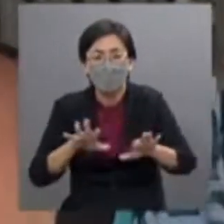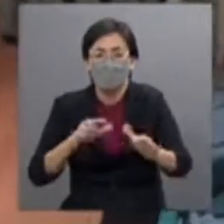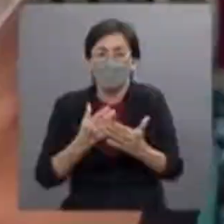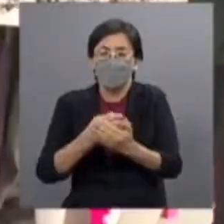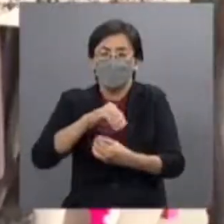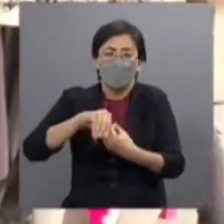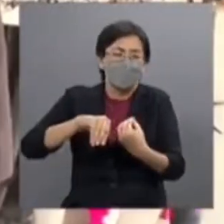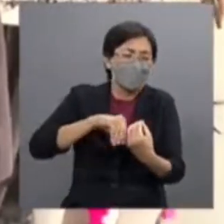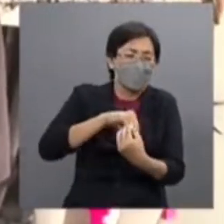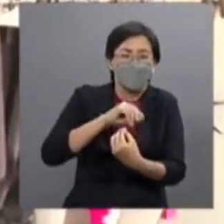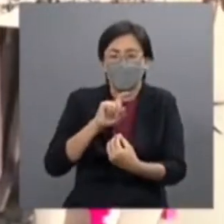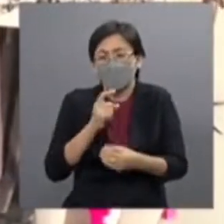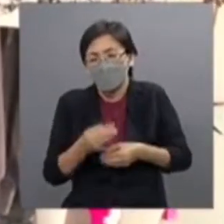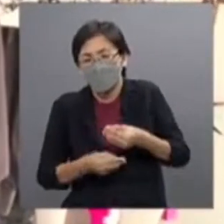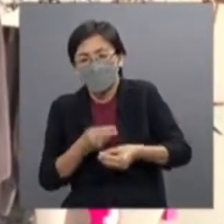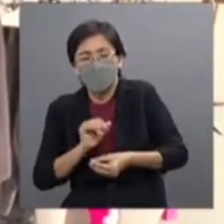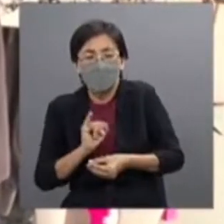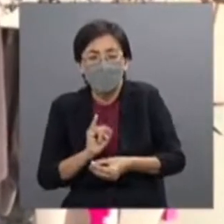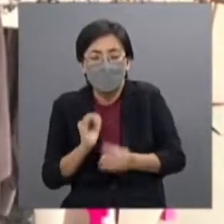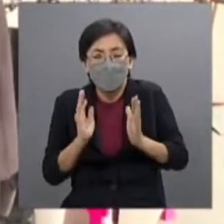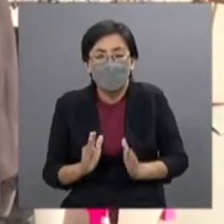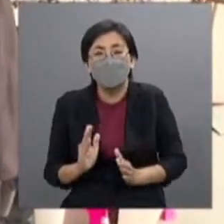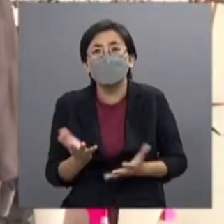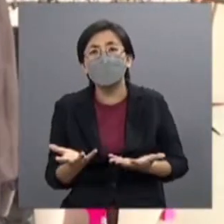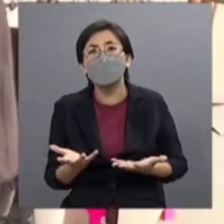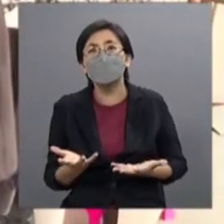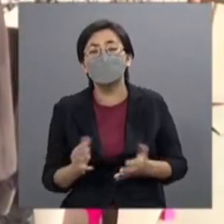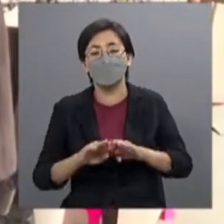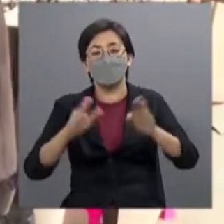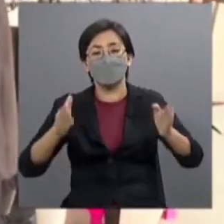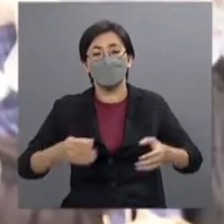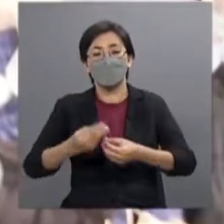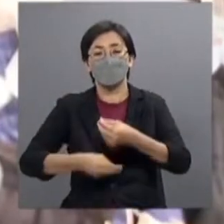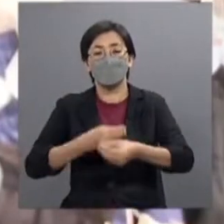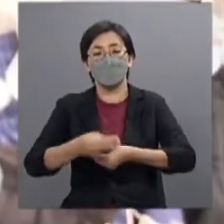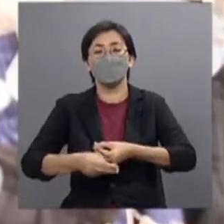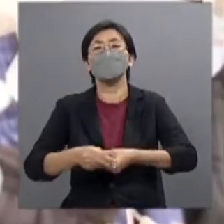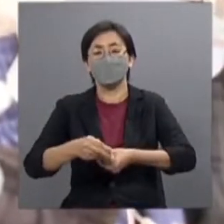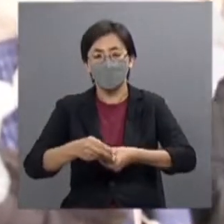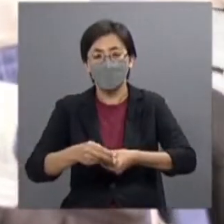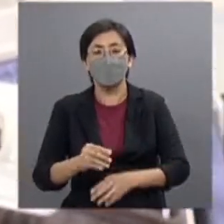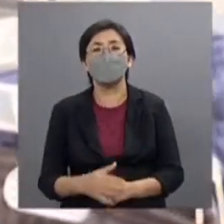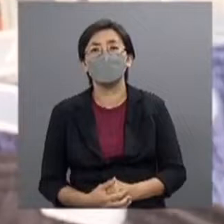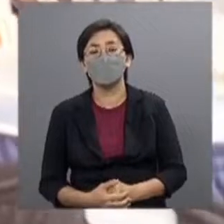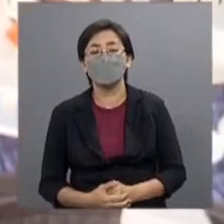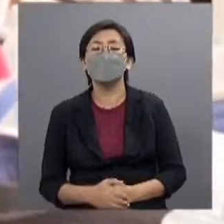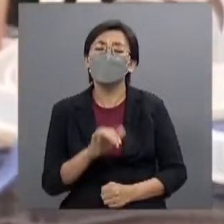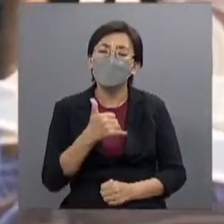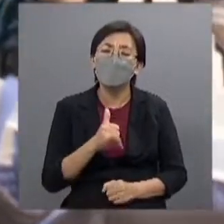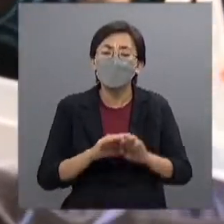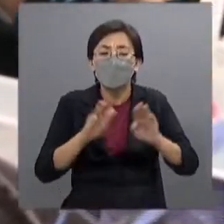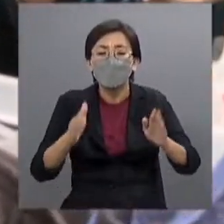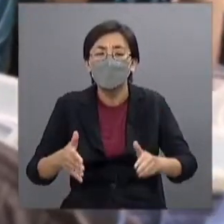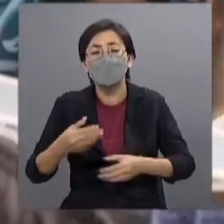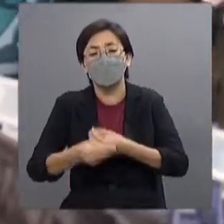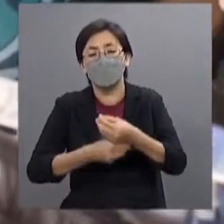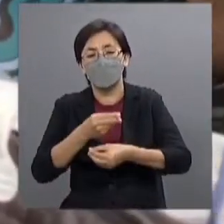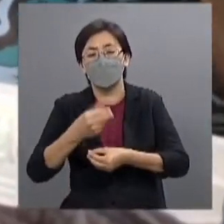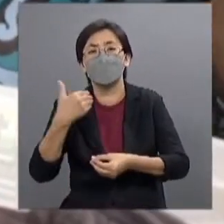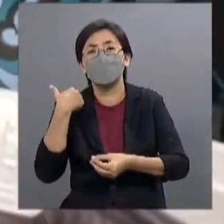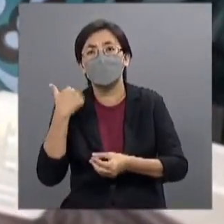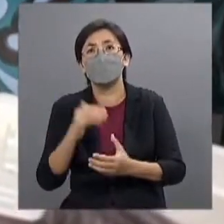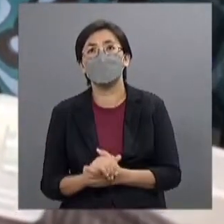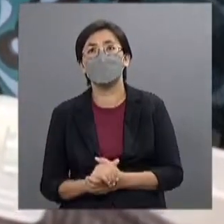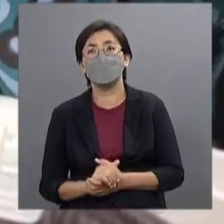ให้ผู้ค้าบางคนนั้นอาจจะต้องมาวางขายกันบนทางเท้าในช่วงเป็นบางครั้งในบางเวลาด้วยแต่ว่าก็ต้องคอยหลบห